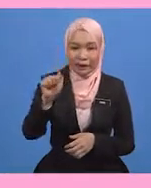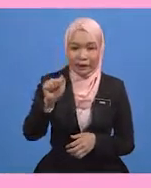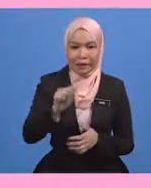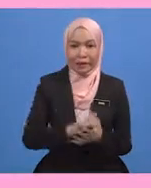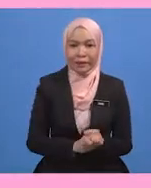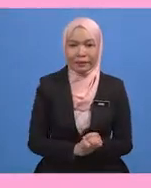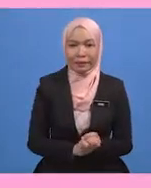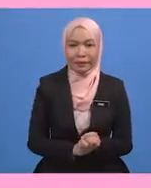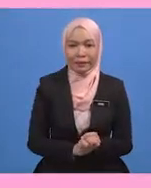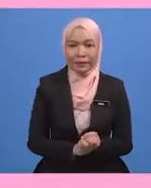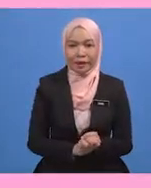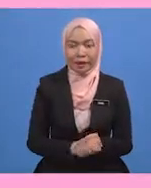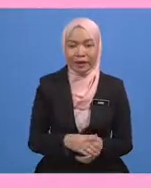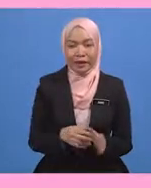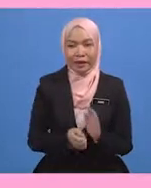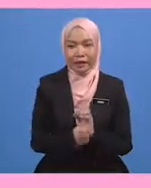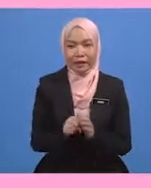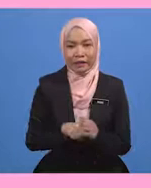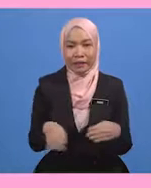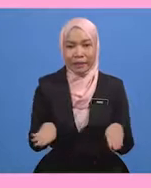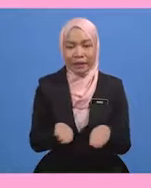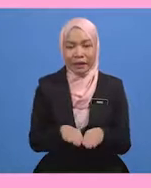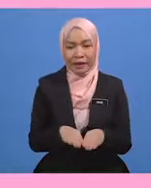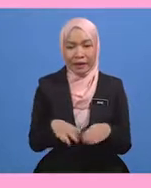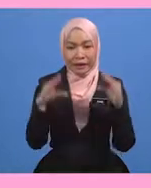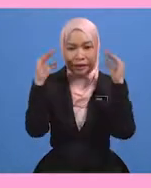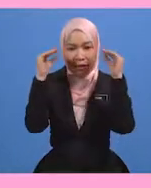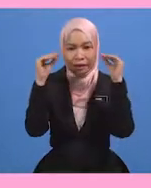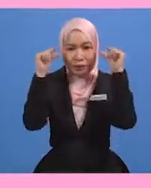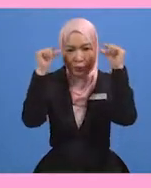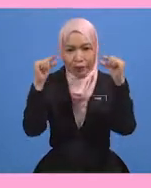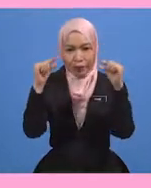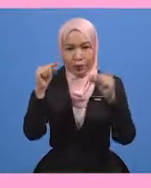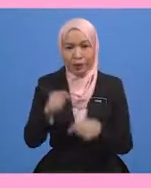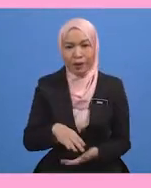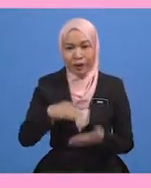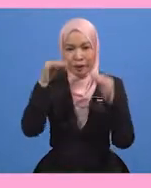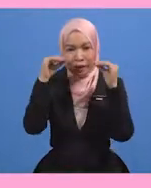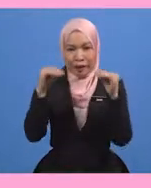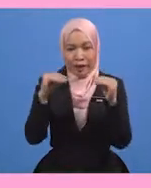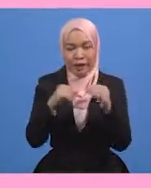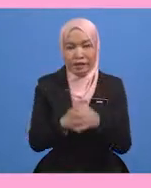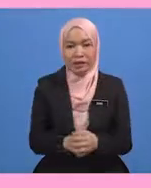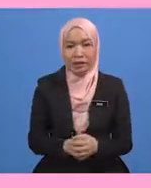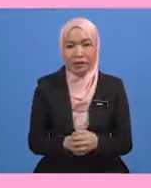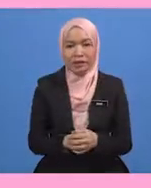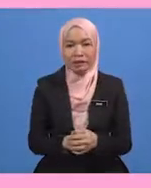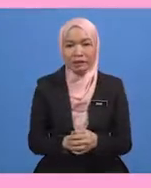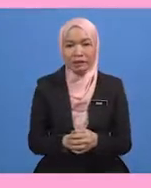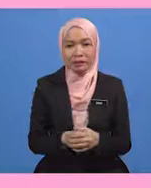Tinggi, pensyarah di Universiti Islam Jakarta, Rektor Perguruan Tinggi